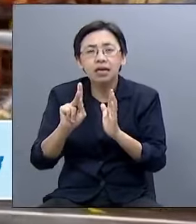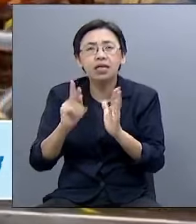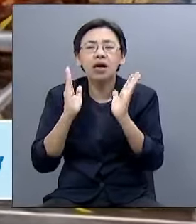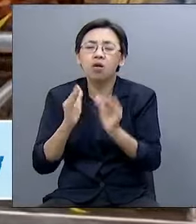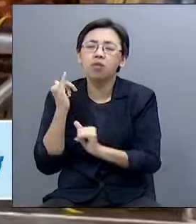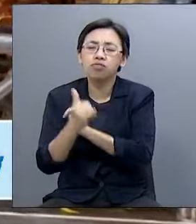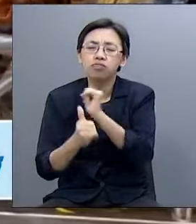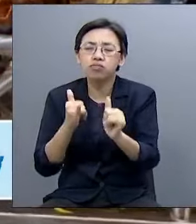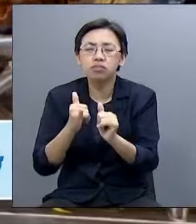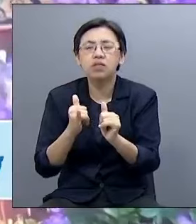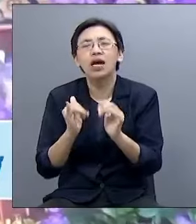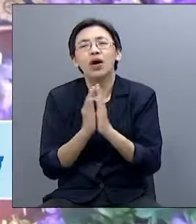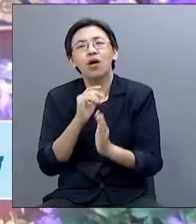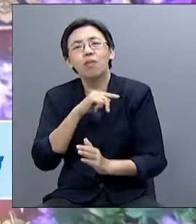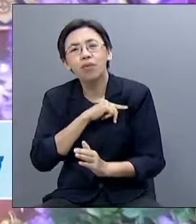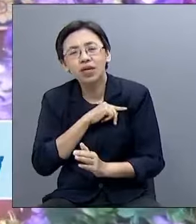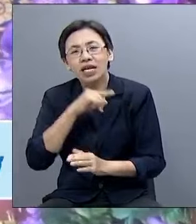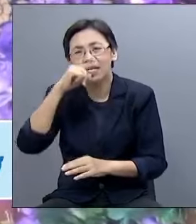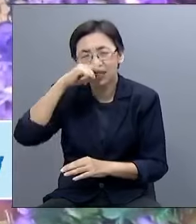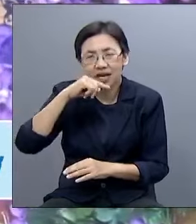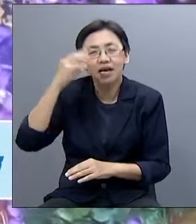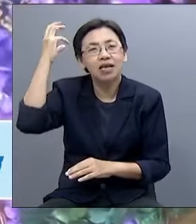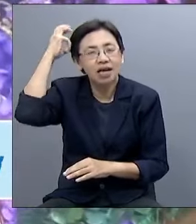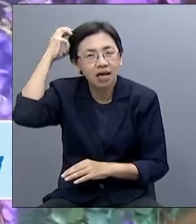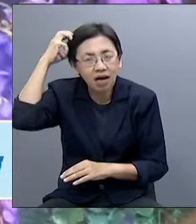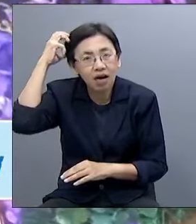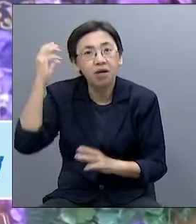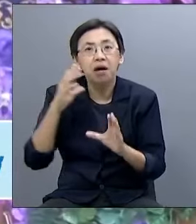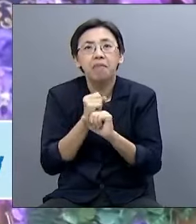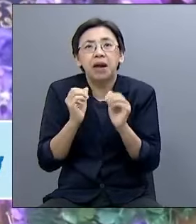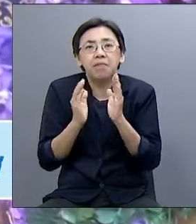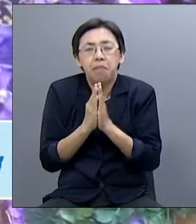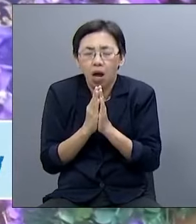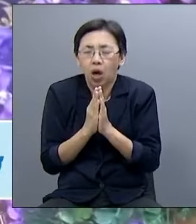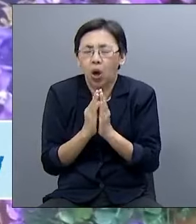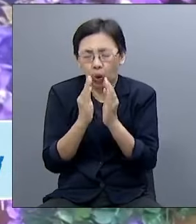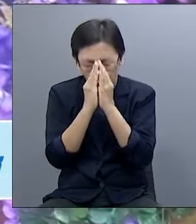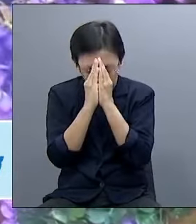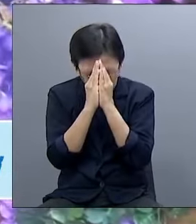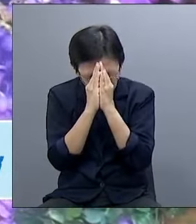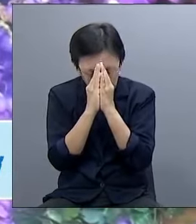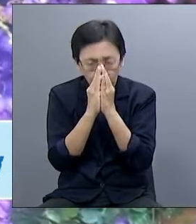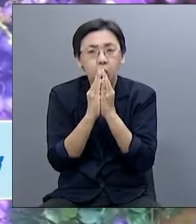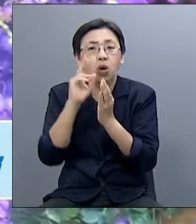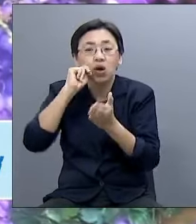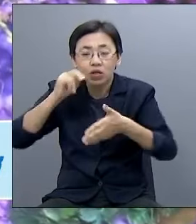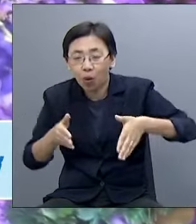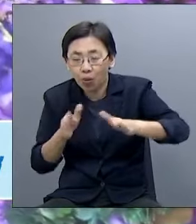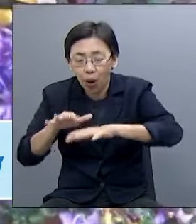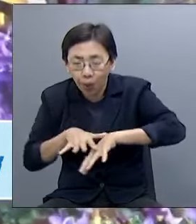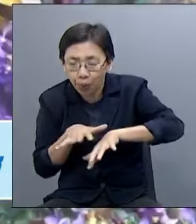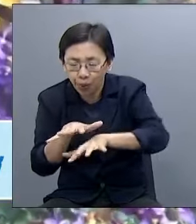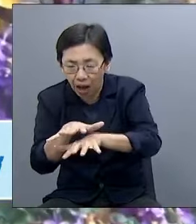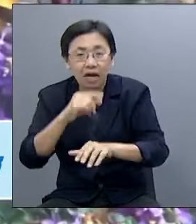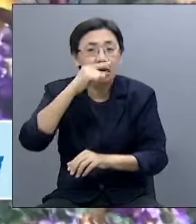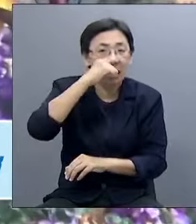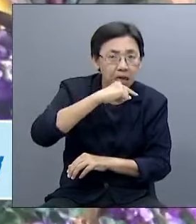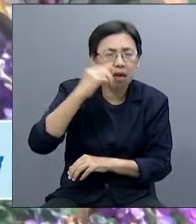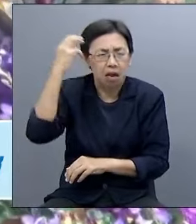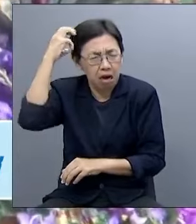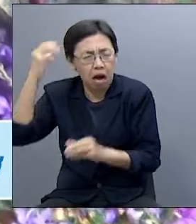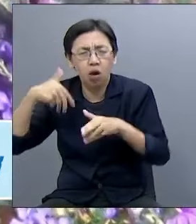ศาสนิกชนทั้งชาวไทยและชาวลาวเป็นพระพุทธรูปที่มีความศักดิ์สิทธิ์ครับตลอด2ฝั่งแม่น้ำโขงต่างให้ความเคารพนับถือมาแต่โบรา